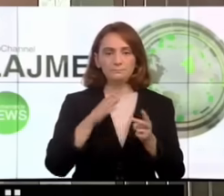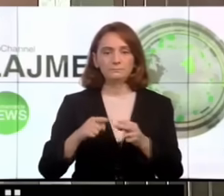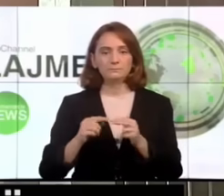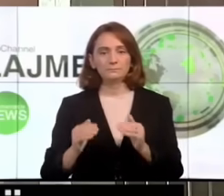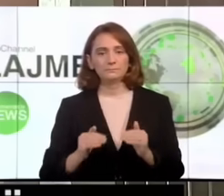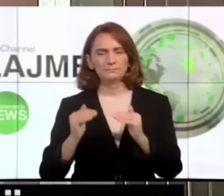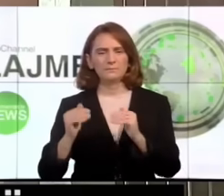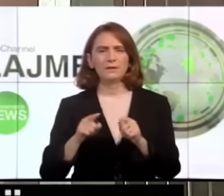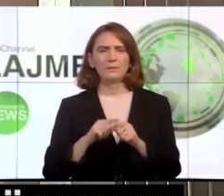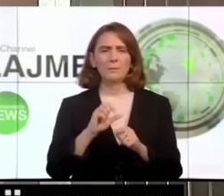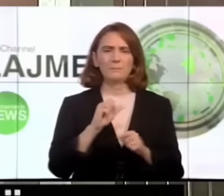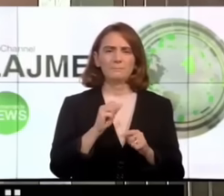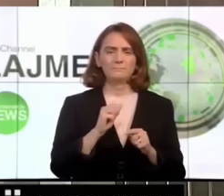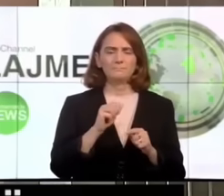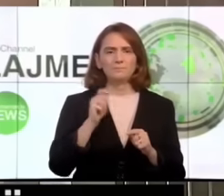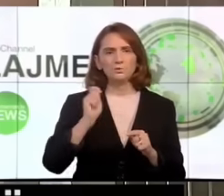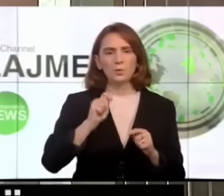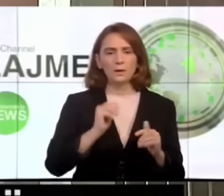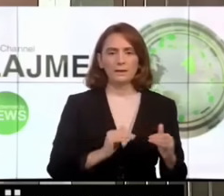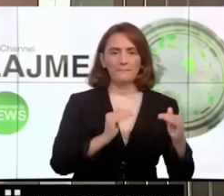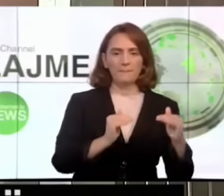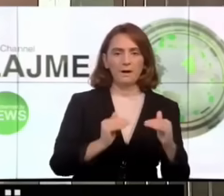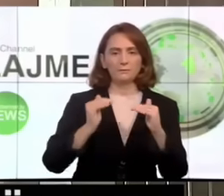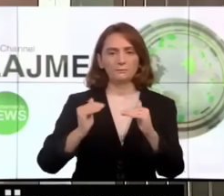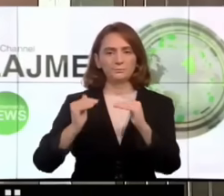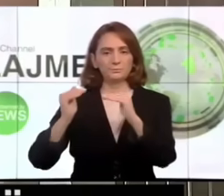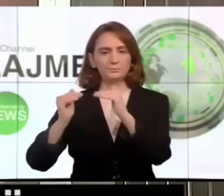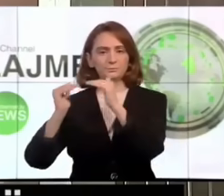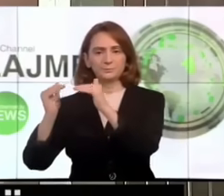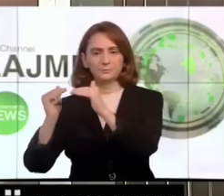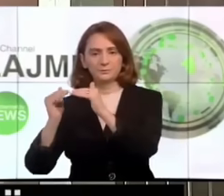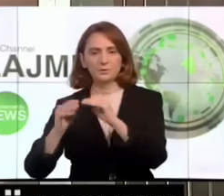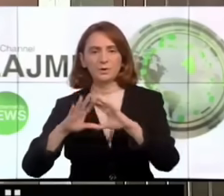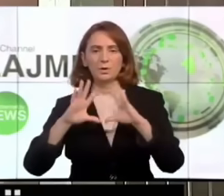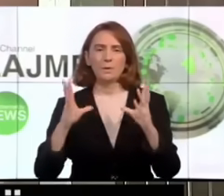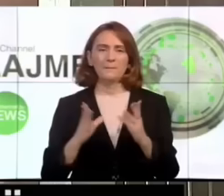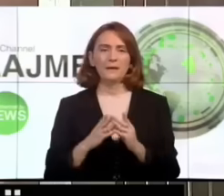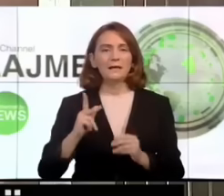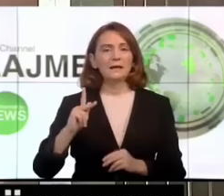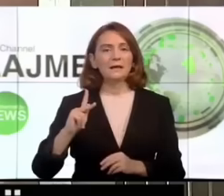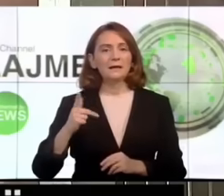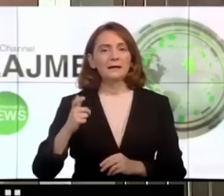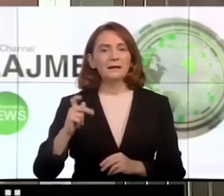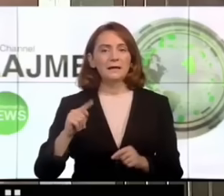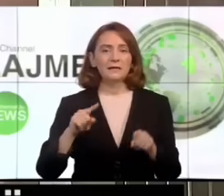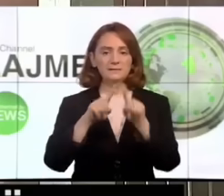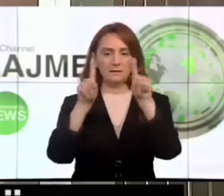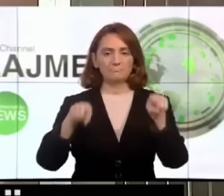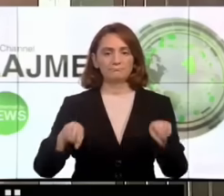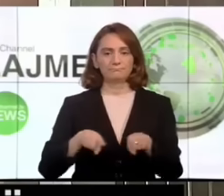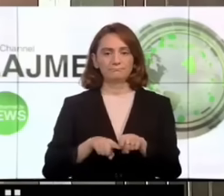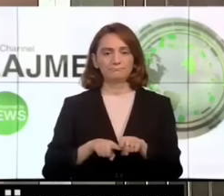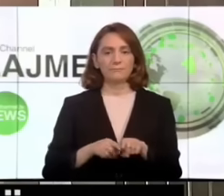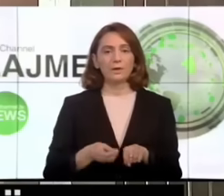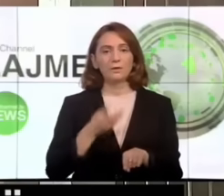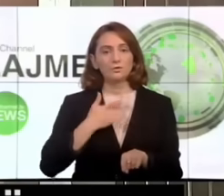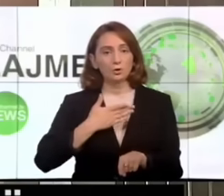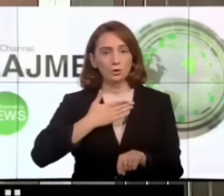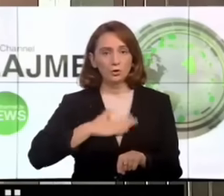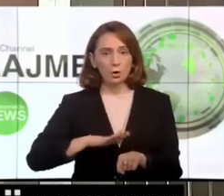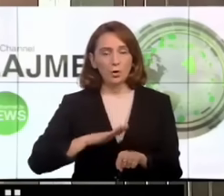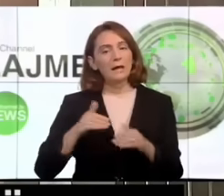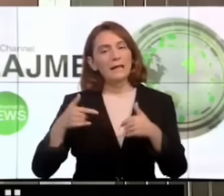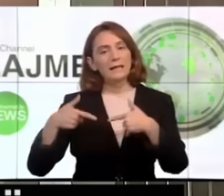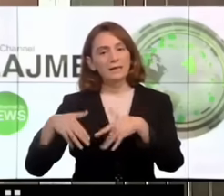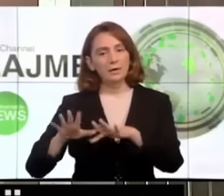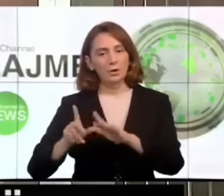shkallës së dytë, ashtu sikurse ata kanë vepruar gjatë këtyre muajve me një seri kërkesash që të gjitha të refuzuara. Kjo kërkesë në